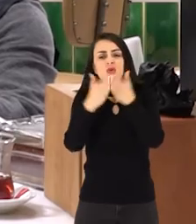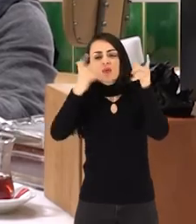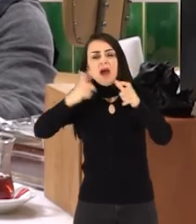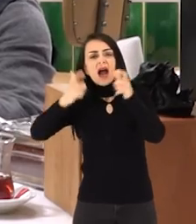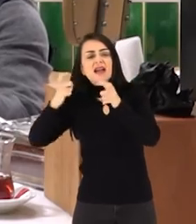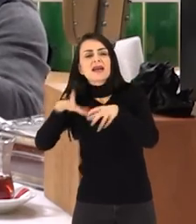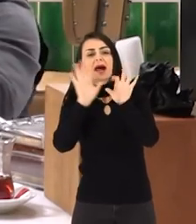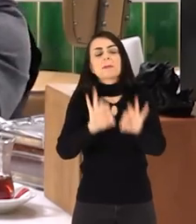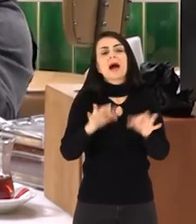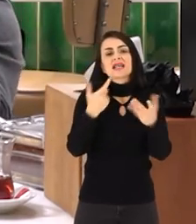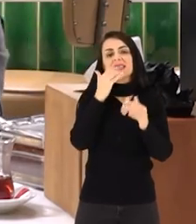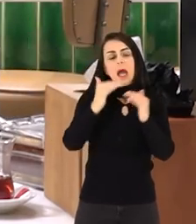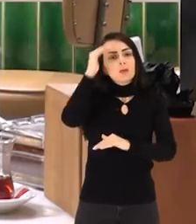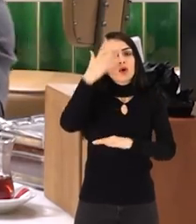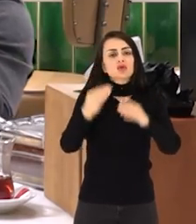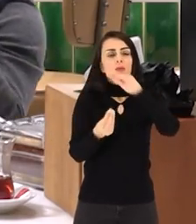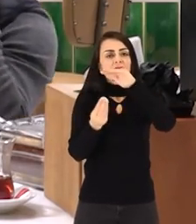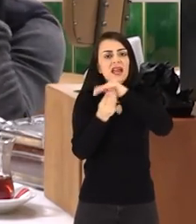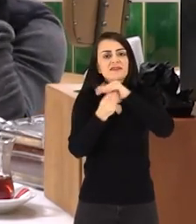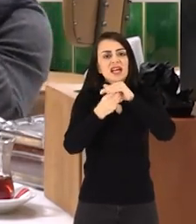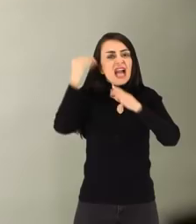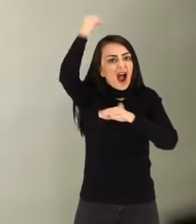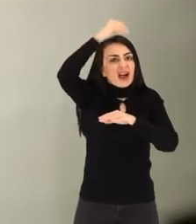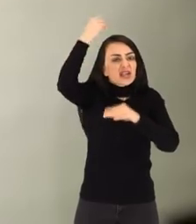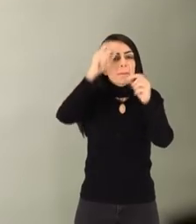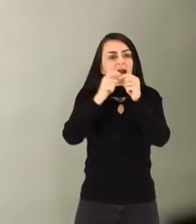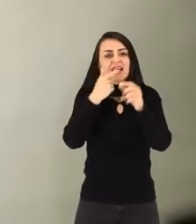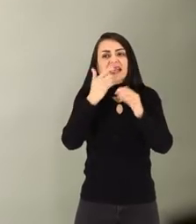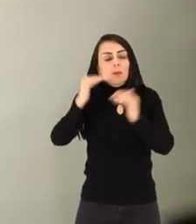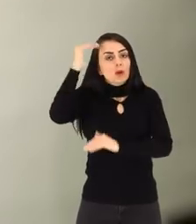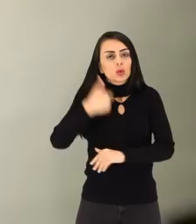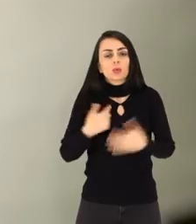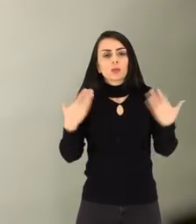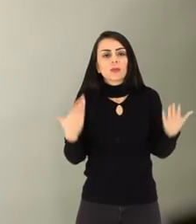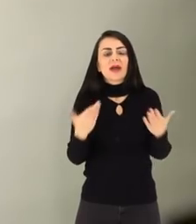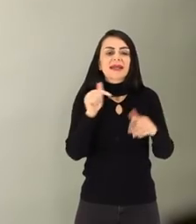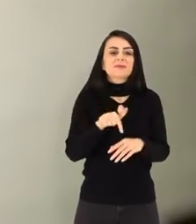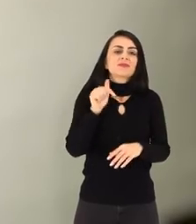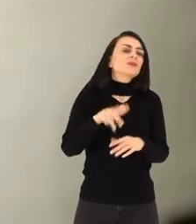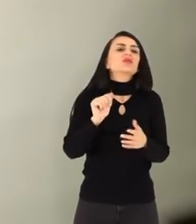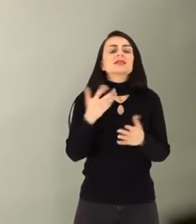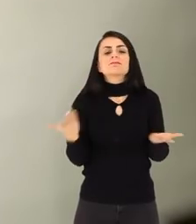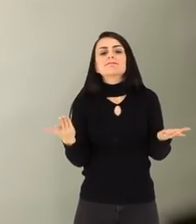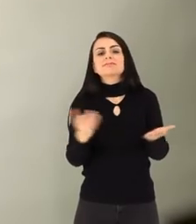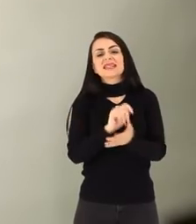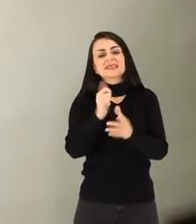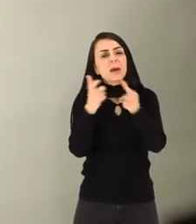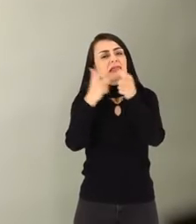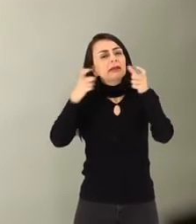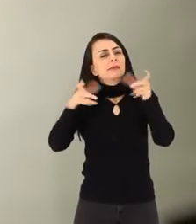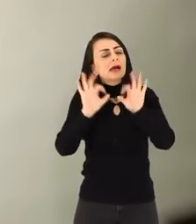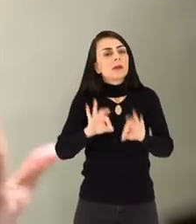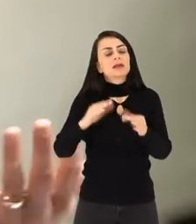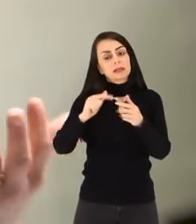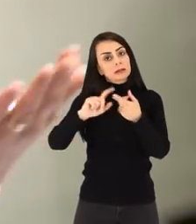yerlerde. Büyüdüğüm yerden söz ediyorum. Nevşehir Hacı Bektaş'tan söz ediyorum. O yüzden zamanla işte gelişti falan